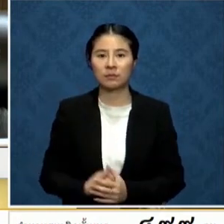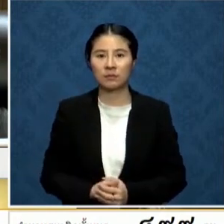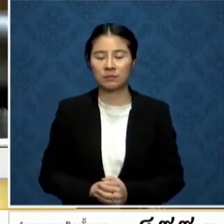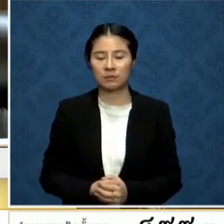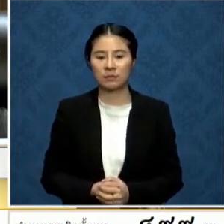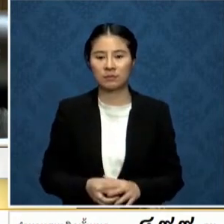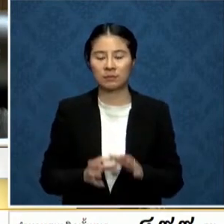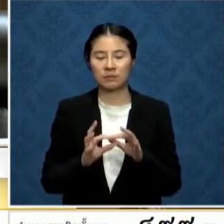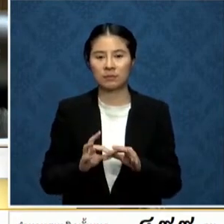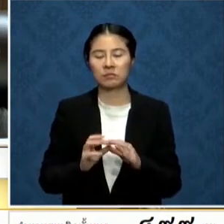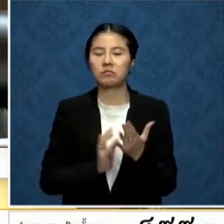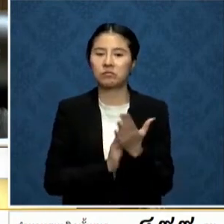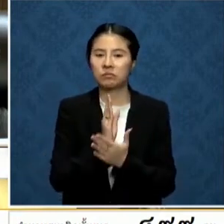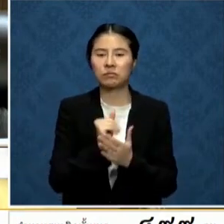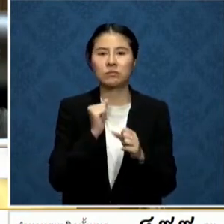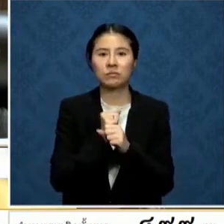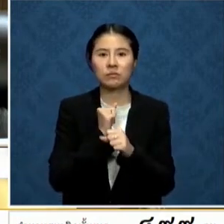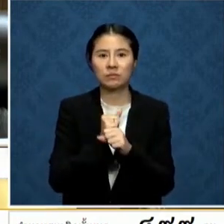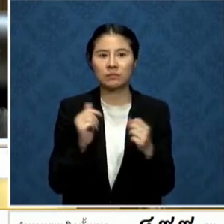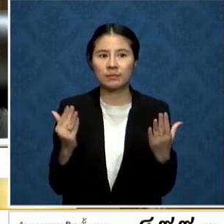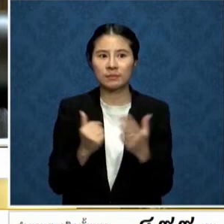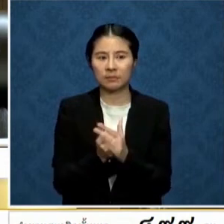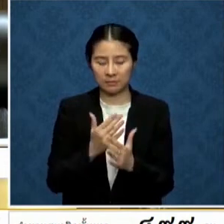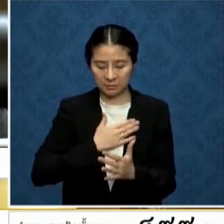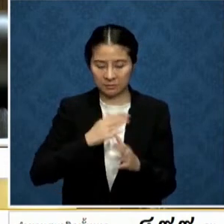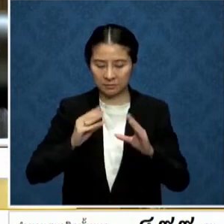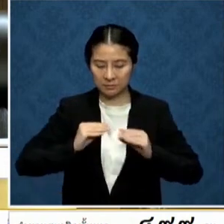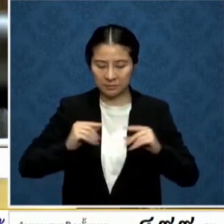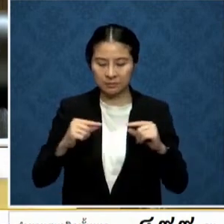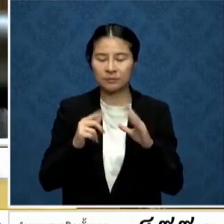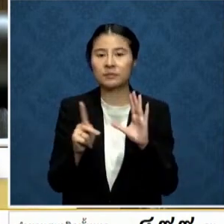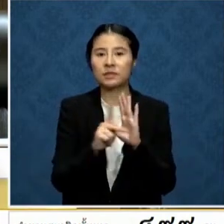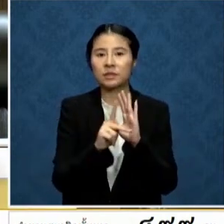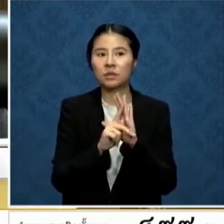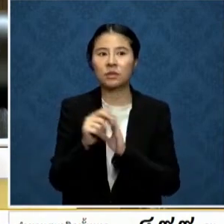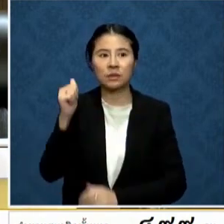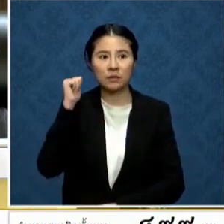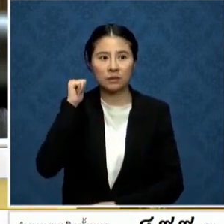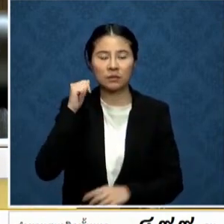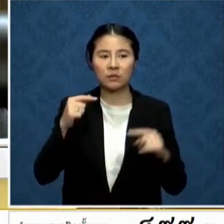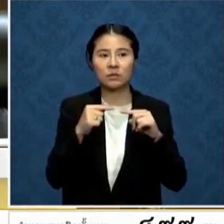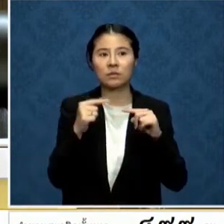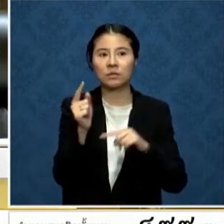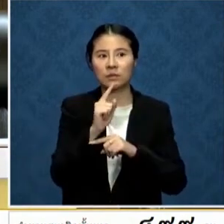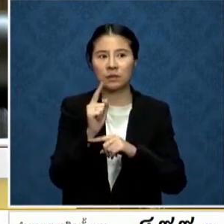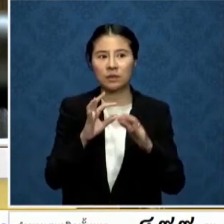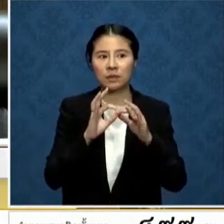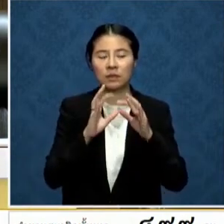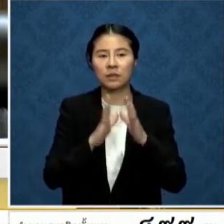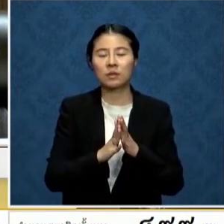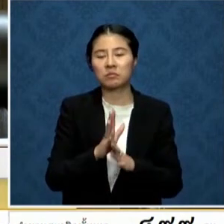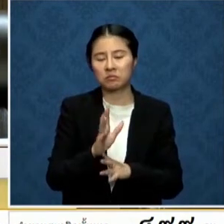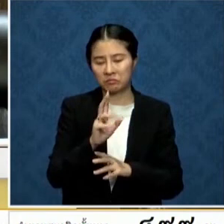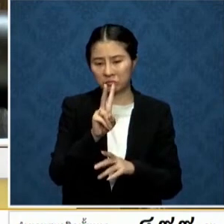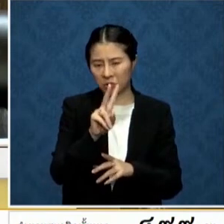แล้วมันจะผ่านเรื่องใดล่ะครับผมเห็นด้วยกับข้อบังคับเดิมที่มีเสียงเกินกึ่ง